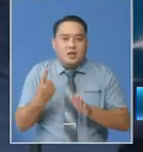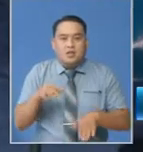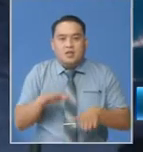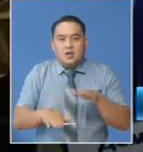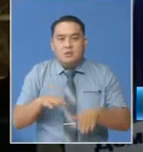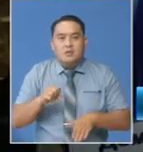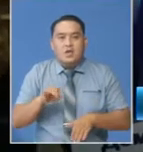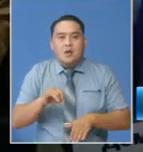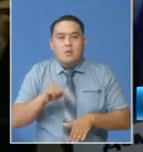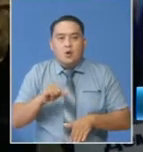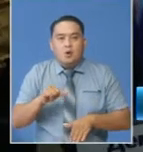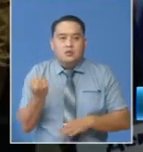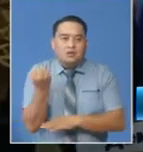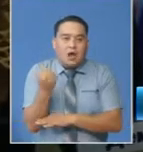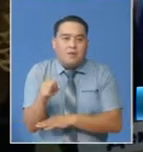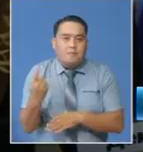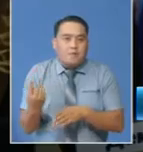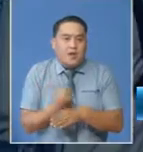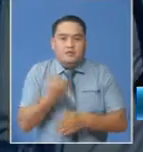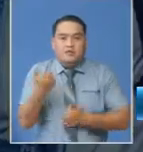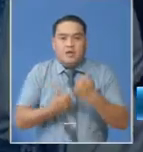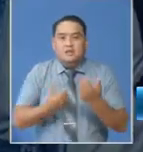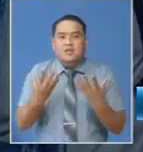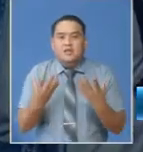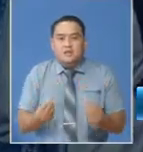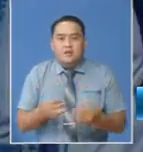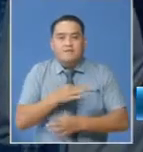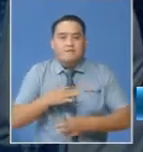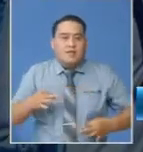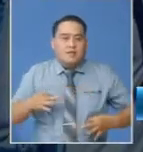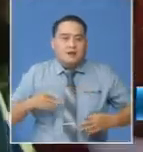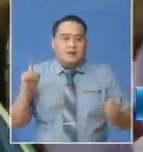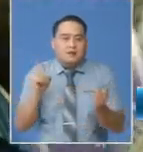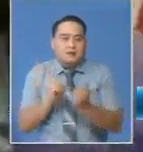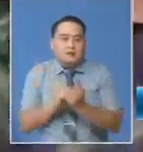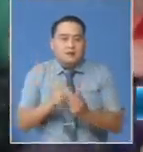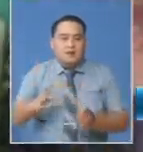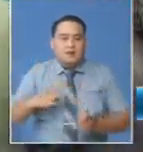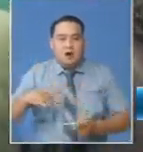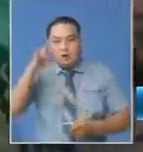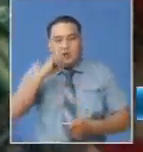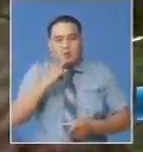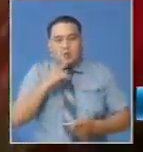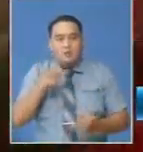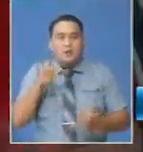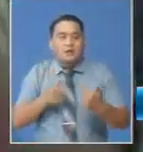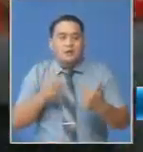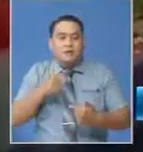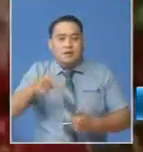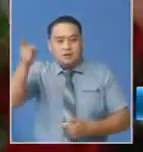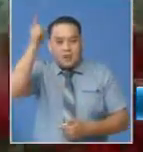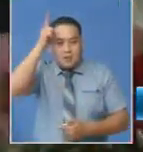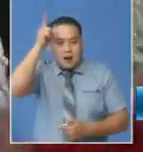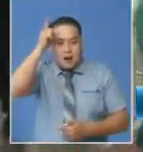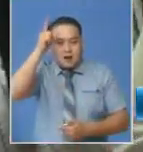71 килограмм Демеу завоевал в первый же соревновательный день. В финальной схватке спортсмену сборной Казахстана противостоял